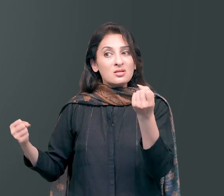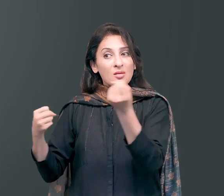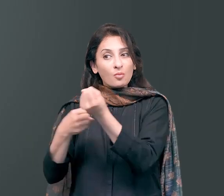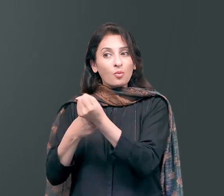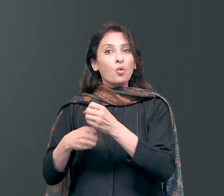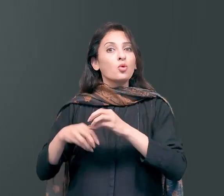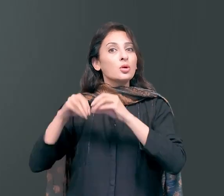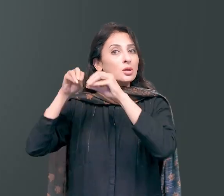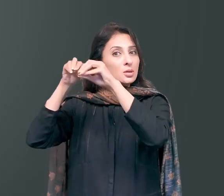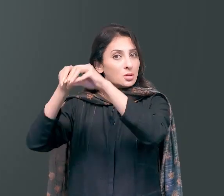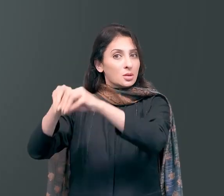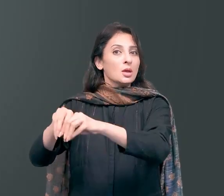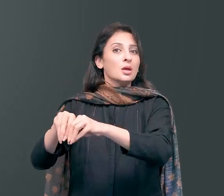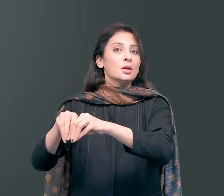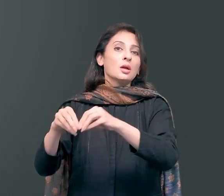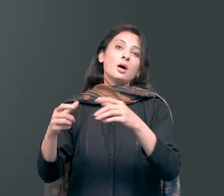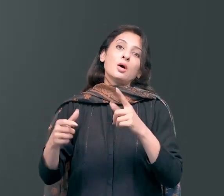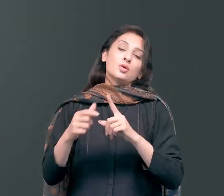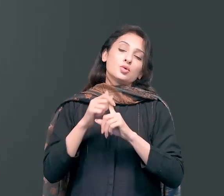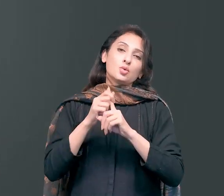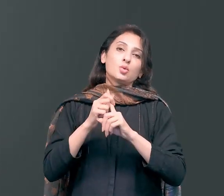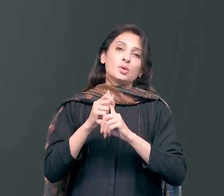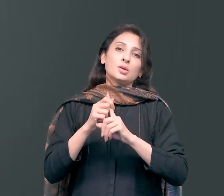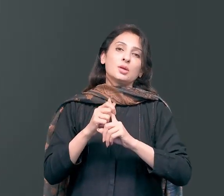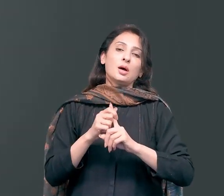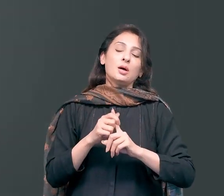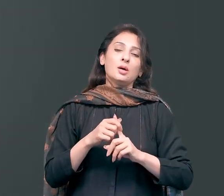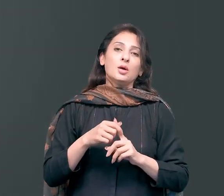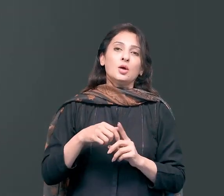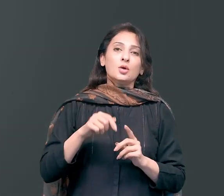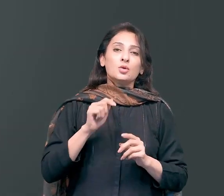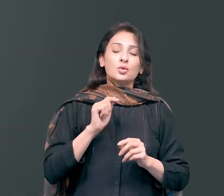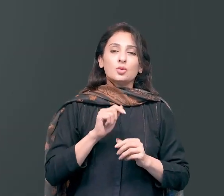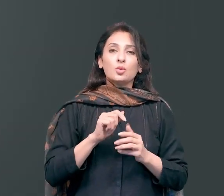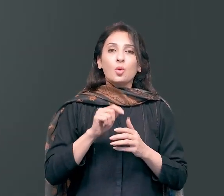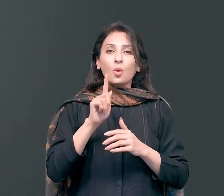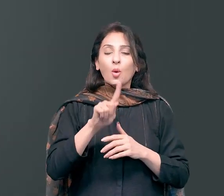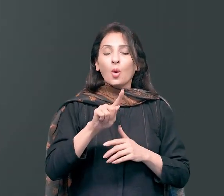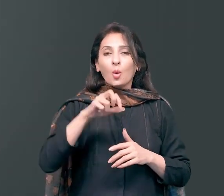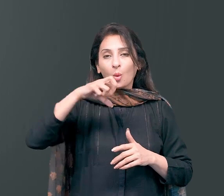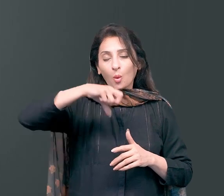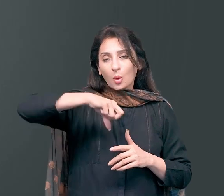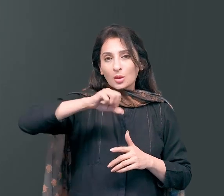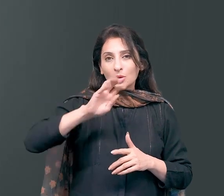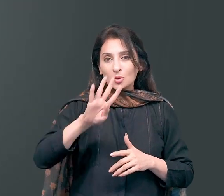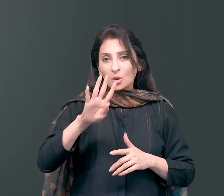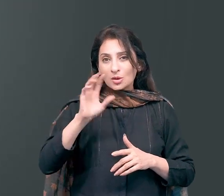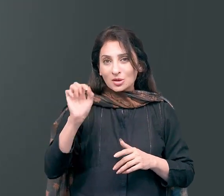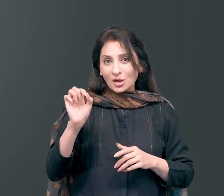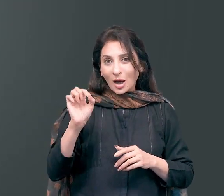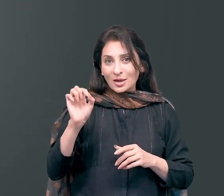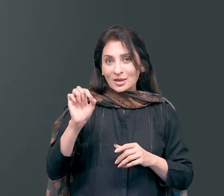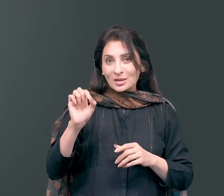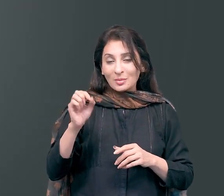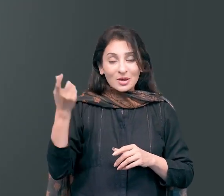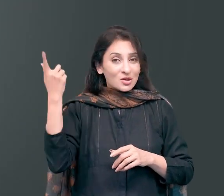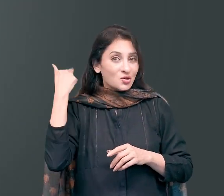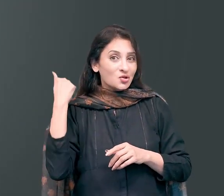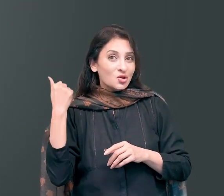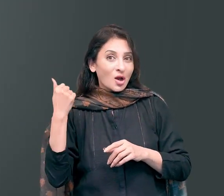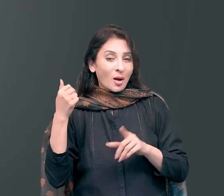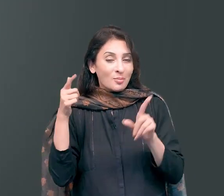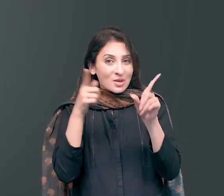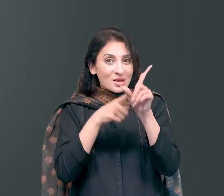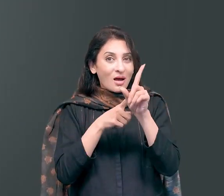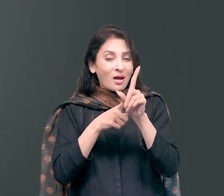نے اگست 1940 میں آفر دی تو انہوں نے قرارداد لاہور کو سامنے رکھ کے دی کہ ہم وعدہ کرتے ہیں